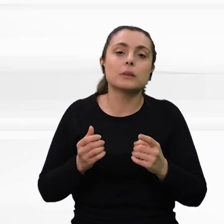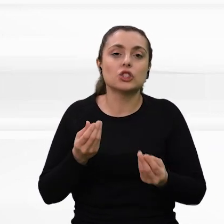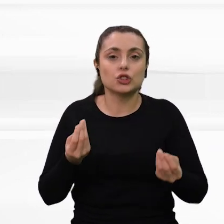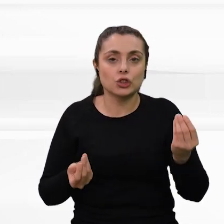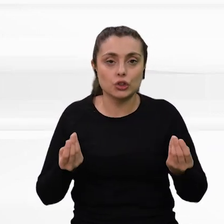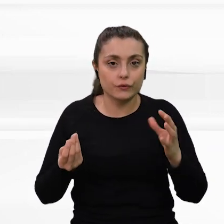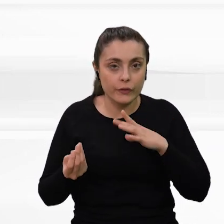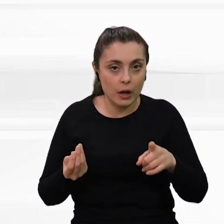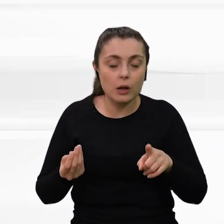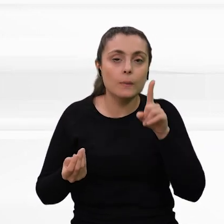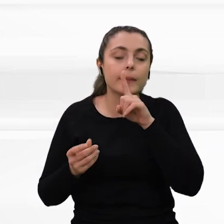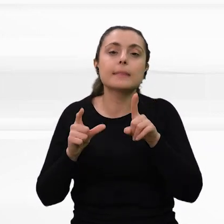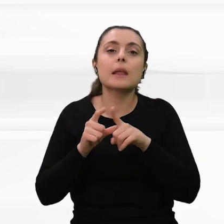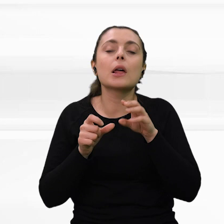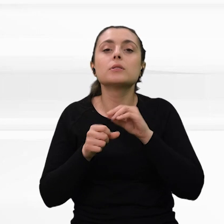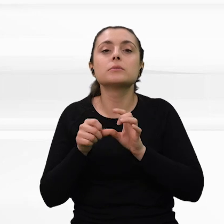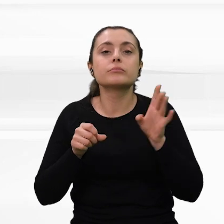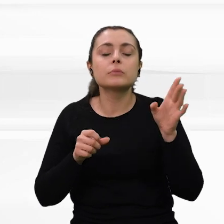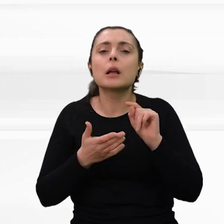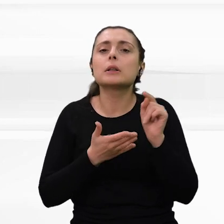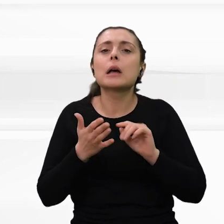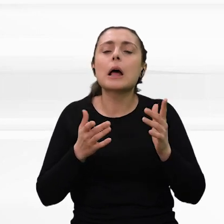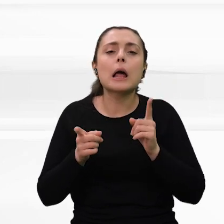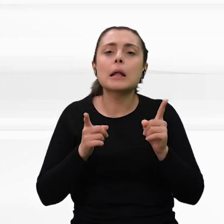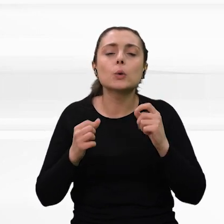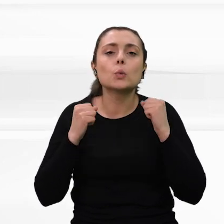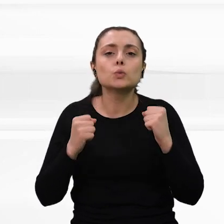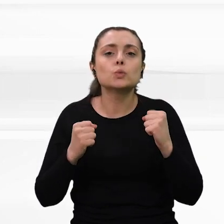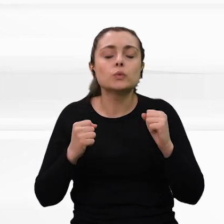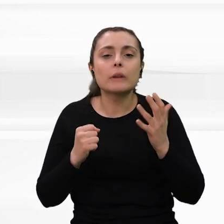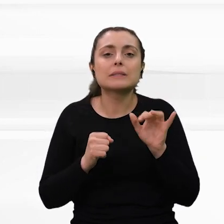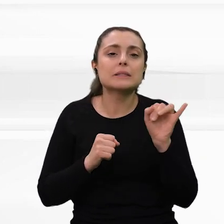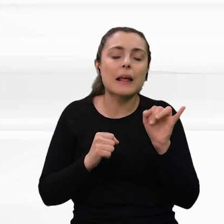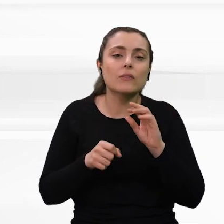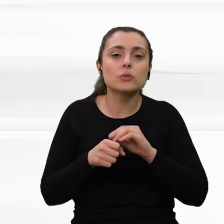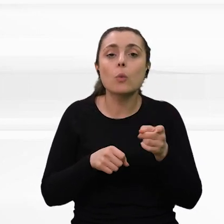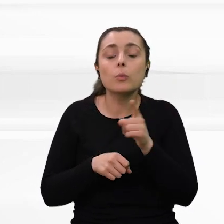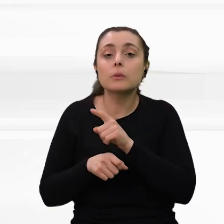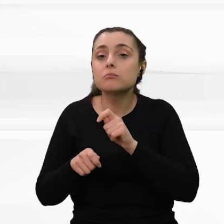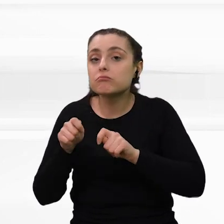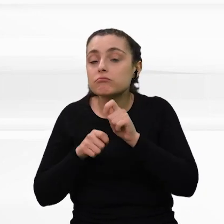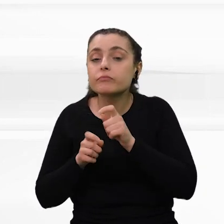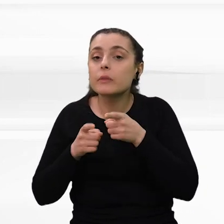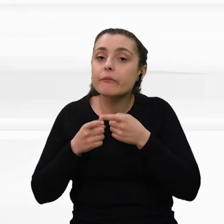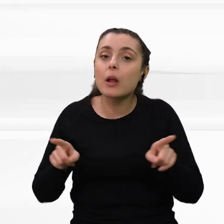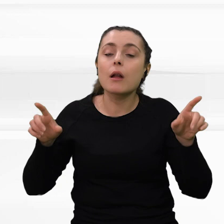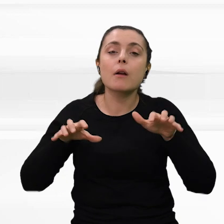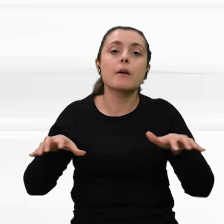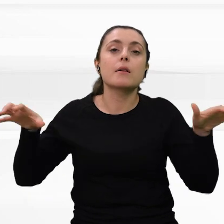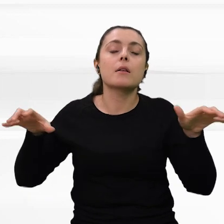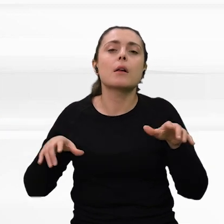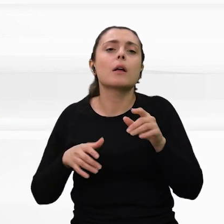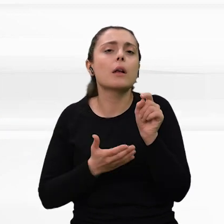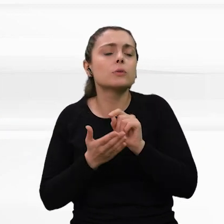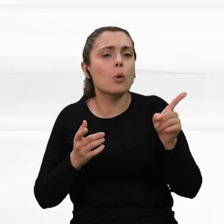ortaya konur Dolayısıyla D seçeneğinde led'i Keser hangi güçlü ve zayıf yönleri ile diğer yapıtlardan ayrılmaktadır